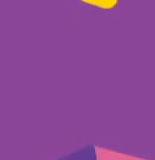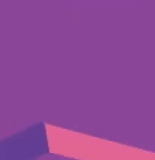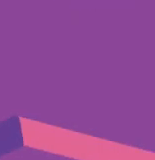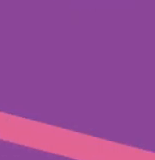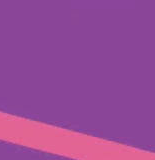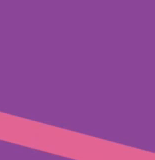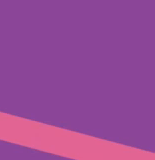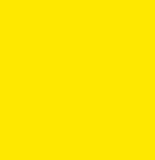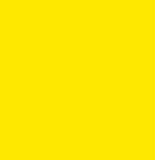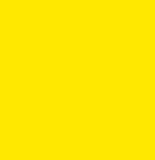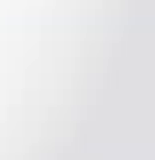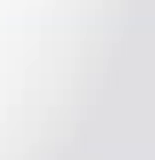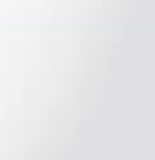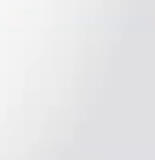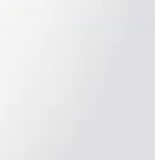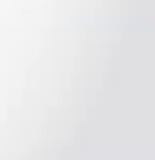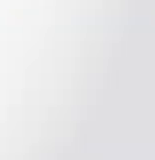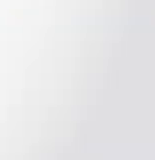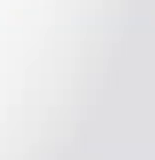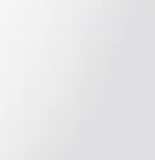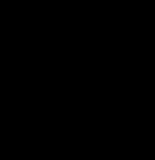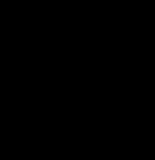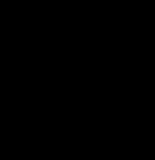2022 did TV